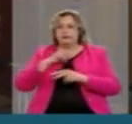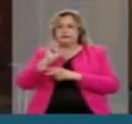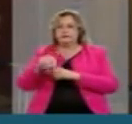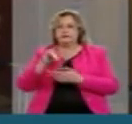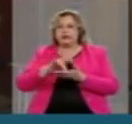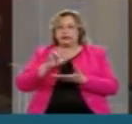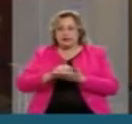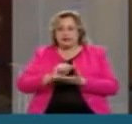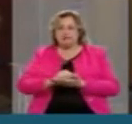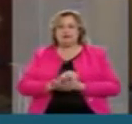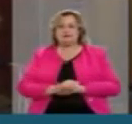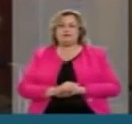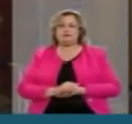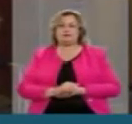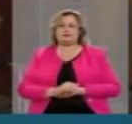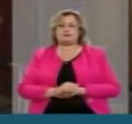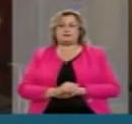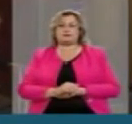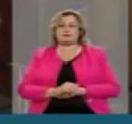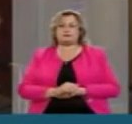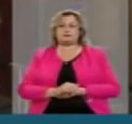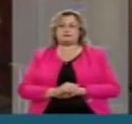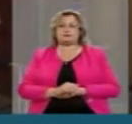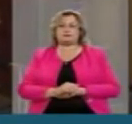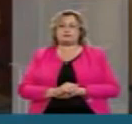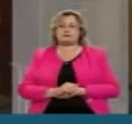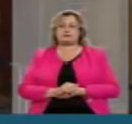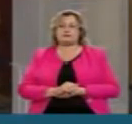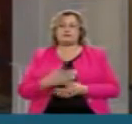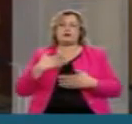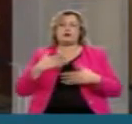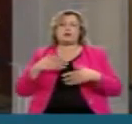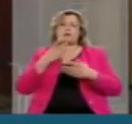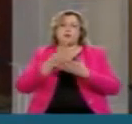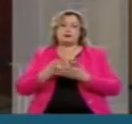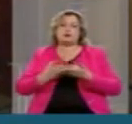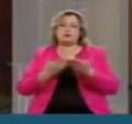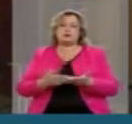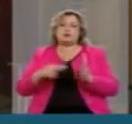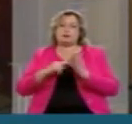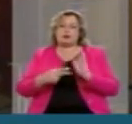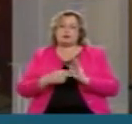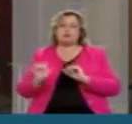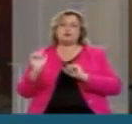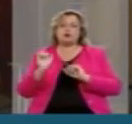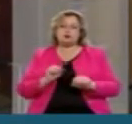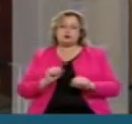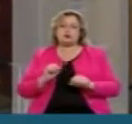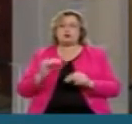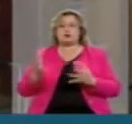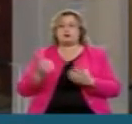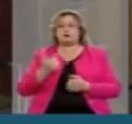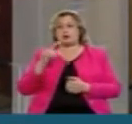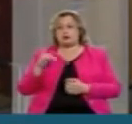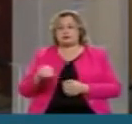530 мың теңге көлемінде ақша алдым, без возврат. Сол ақшаның, сол еңбектің